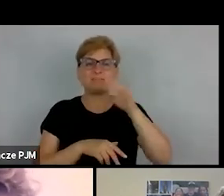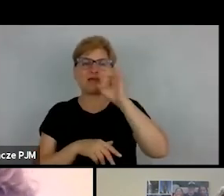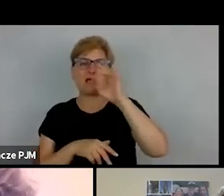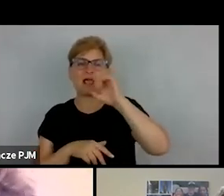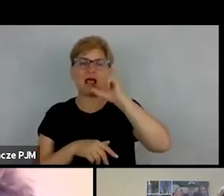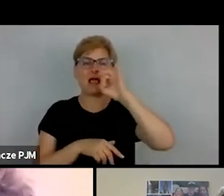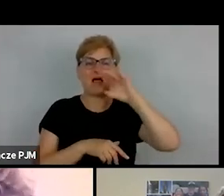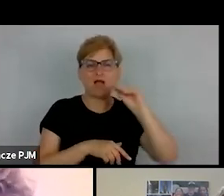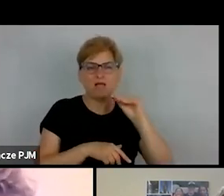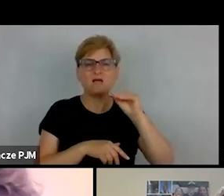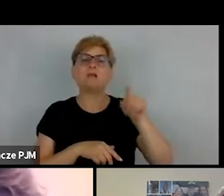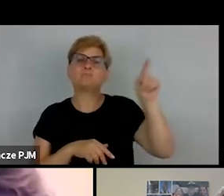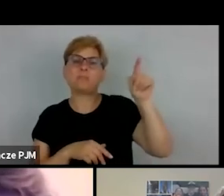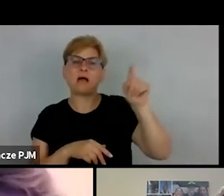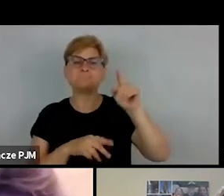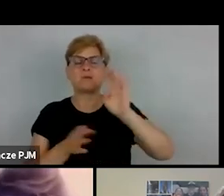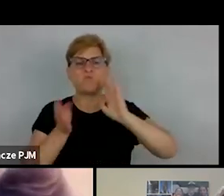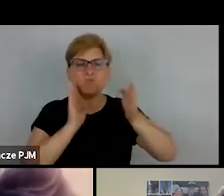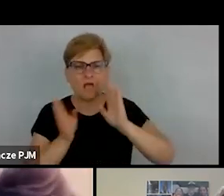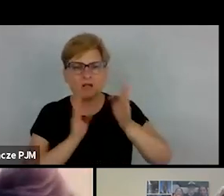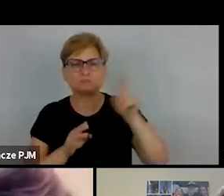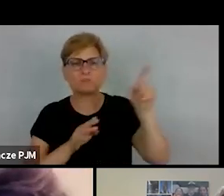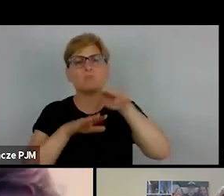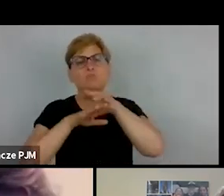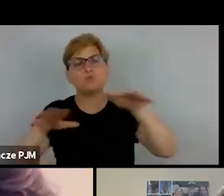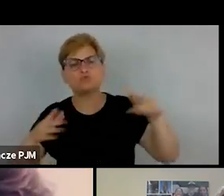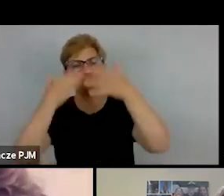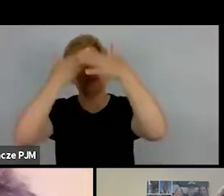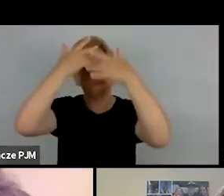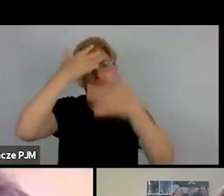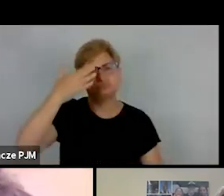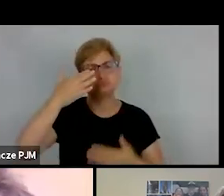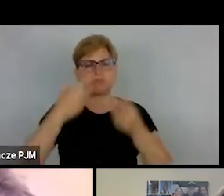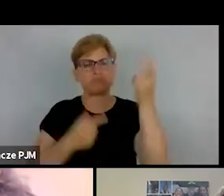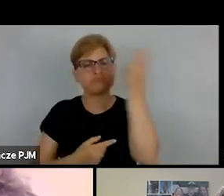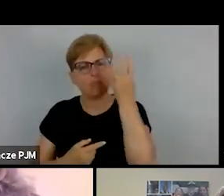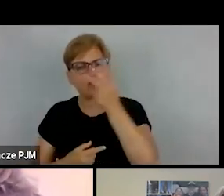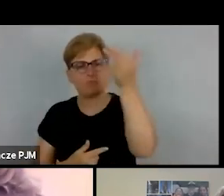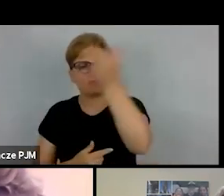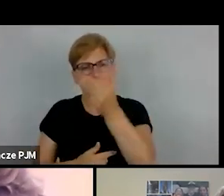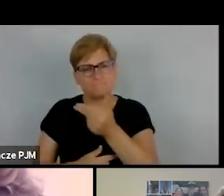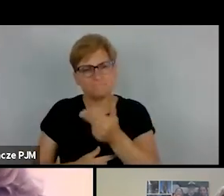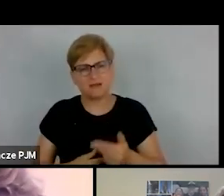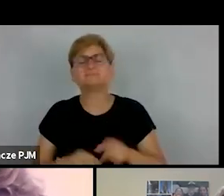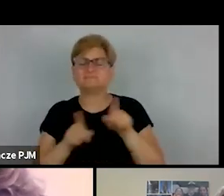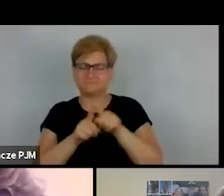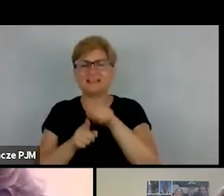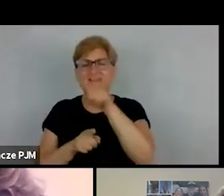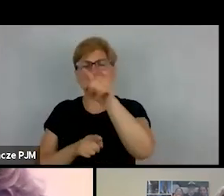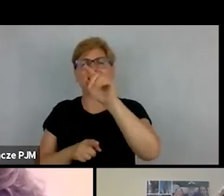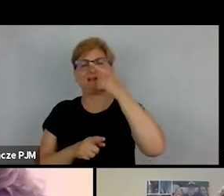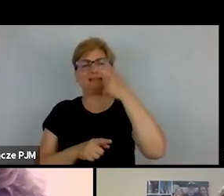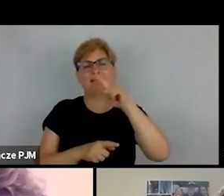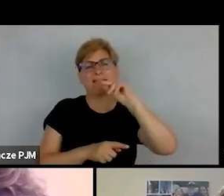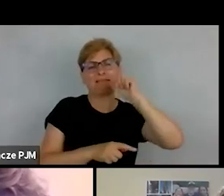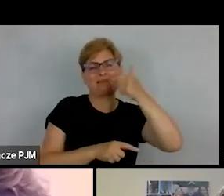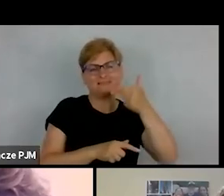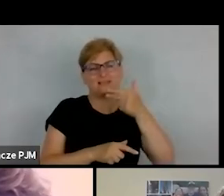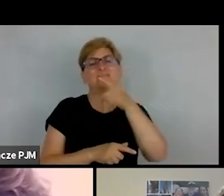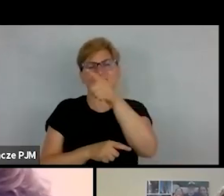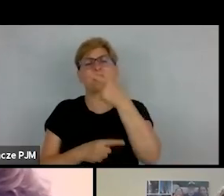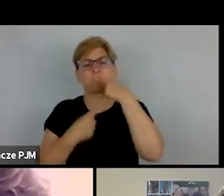i Facebooka. Jest tam bardzo dużo interesujących treści, o których też, Dean, Ty wspominałeś, więc zapraszam